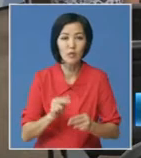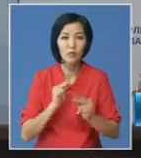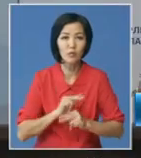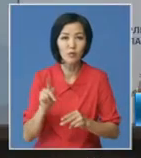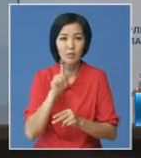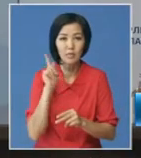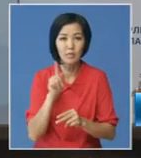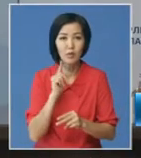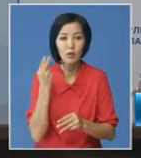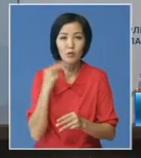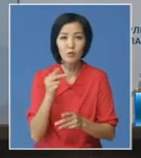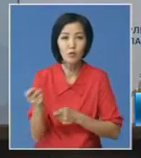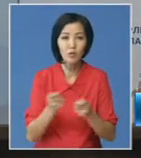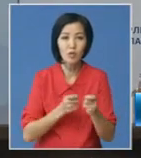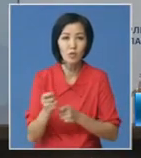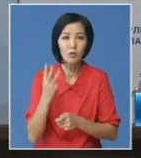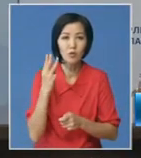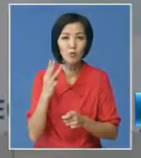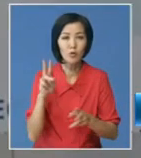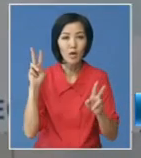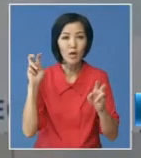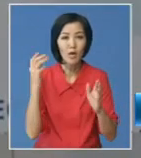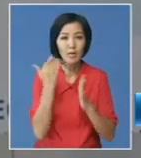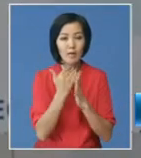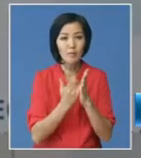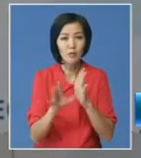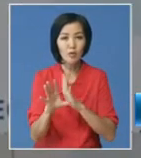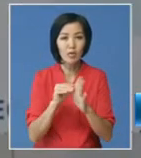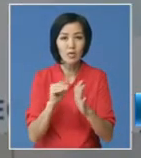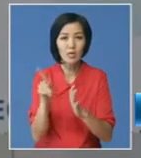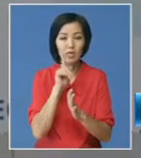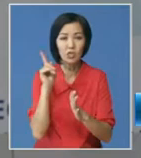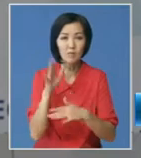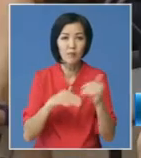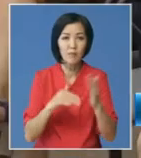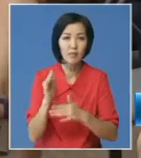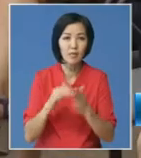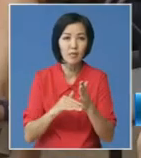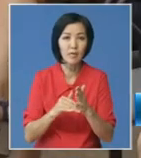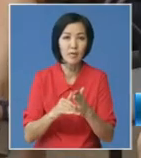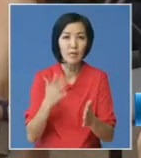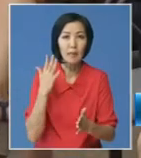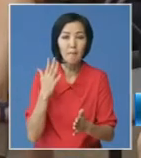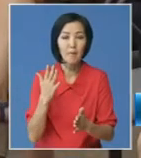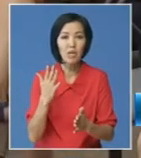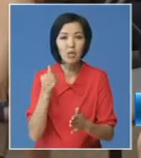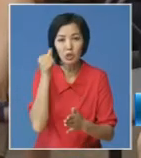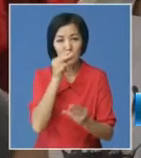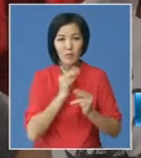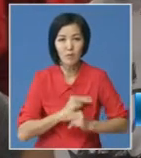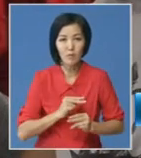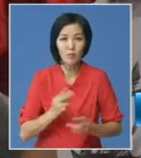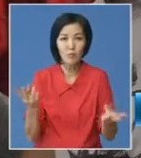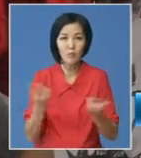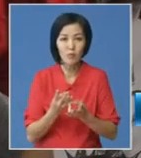сынды үш аталым бойынша іріктеледі. Мұнда жас мамандарға қойылатын талап еңбек өтілі 5 жылдан кем болмауы қажет.